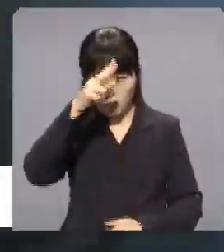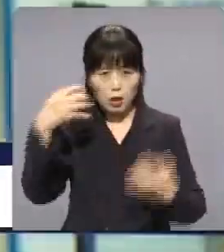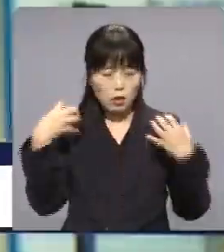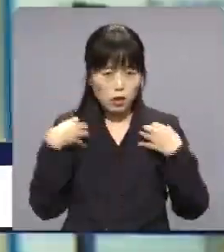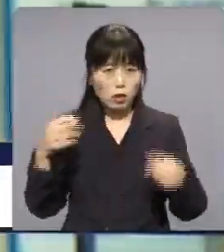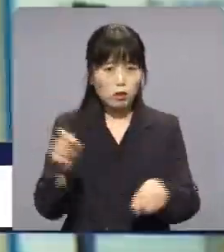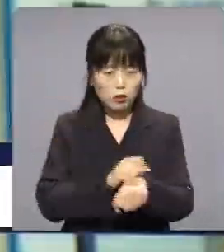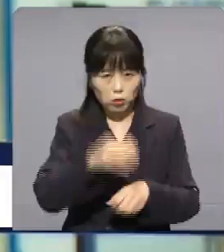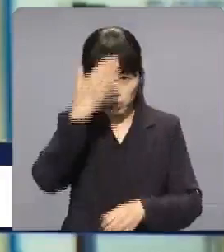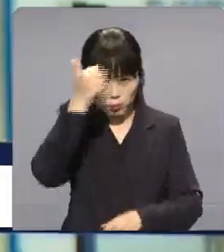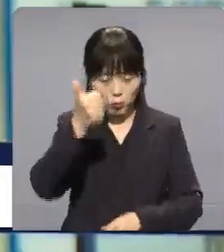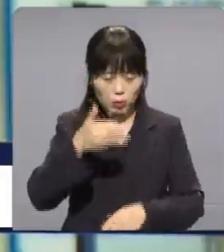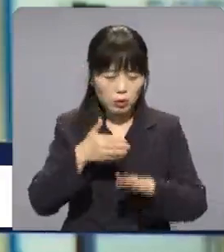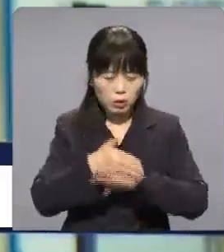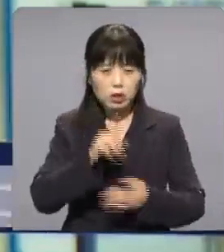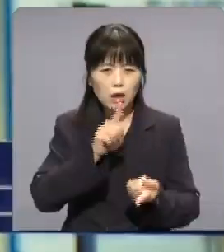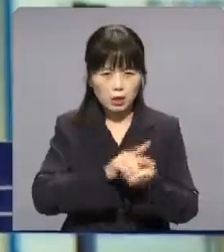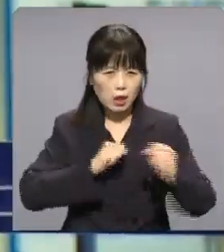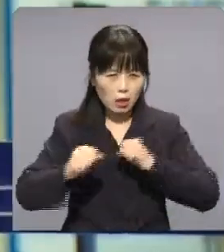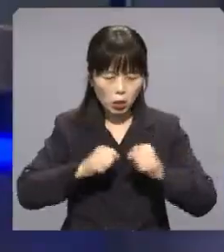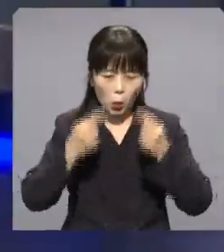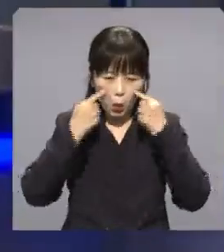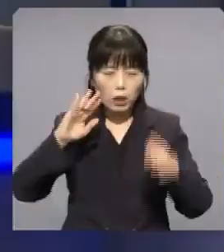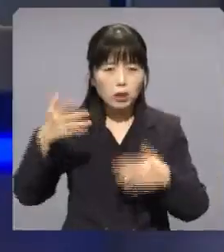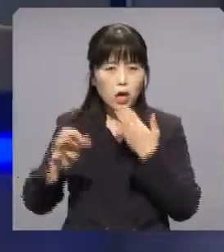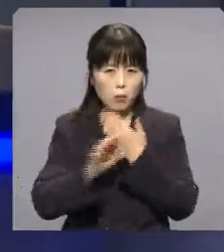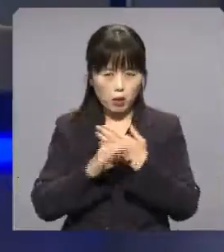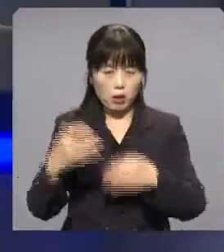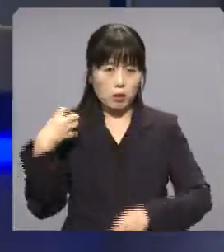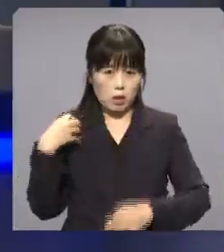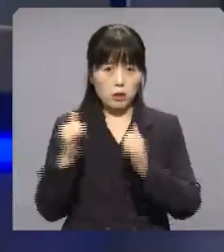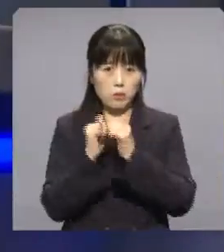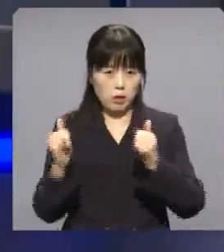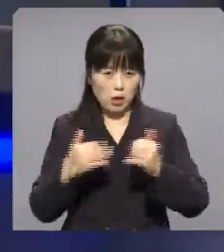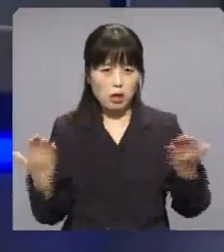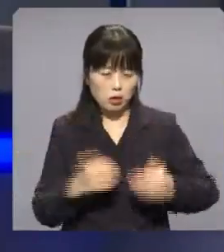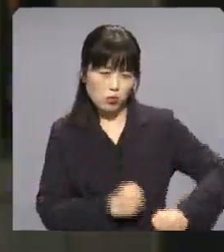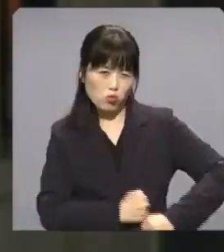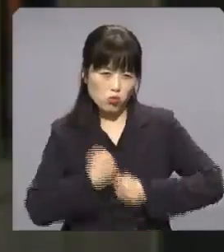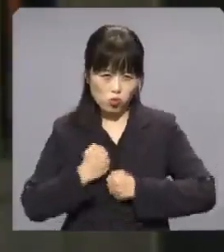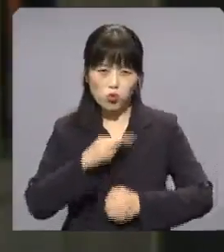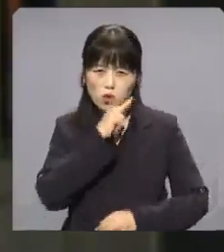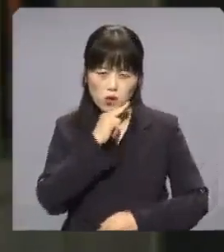경찰청 특수본은 늑장 대응 등이 확인되면 책임자에게